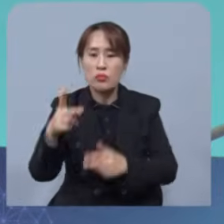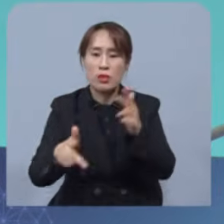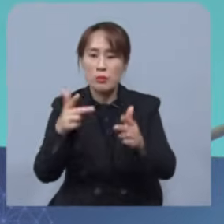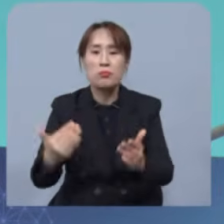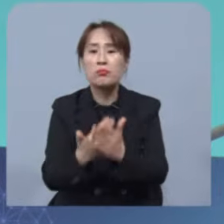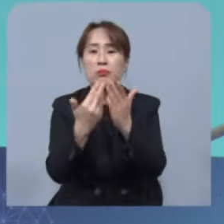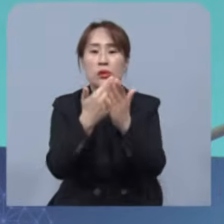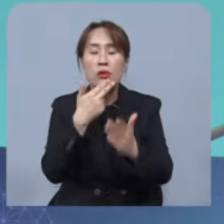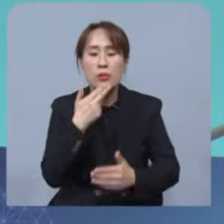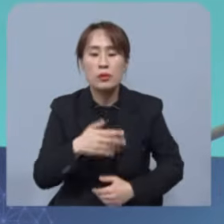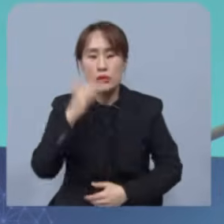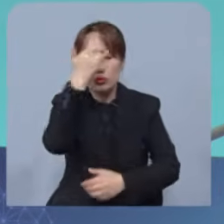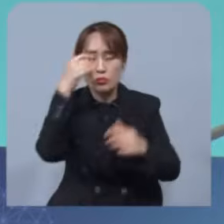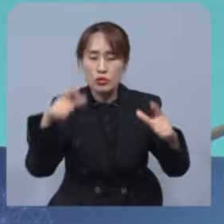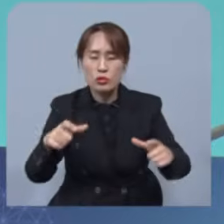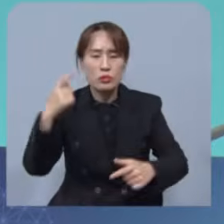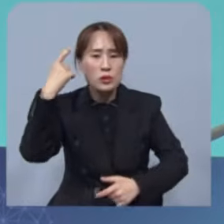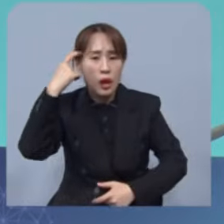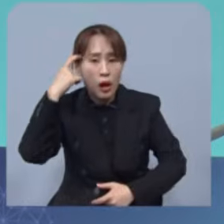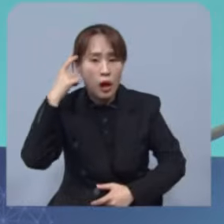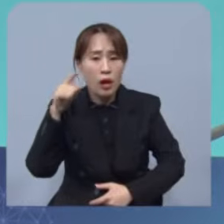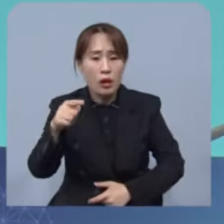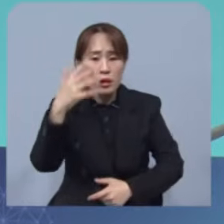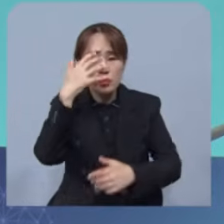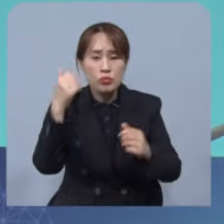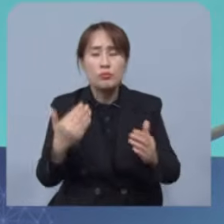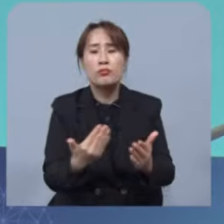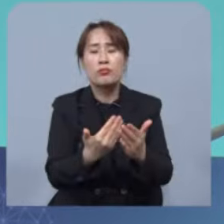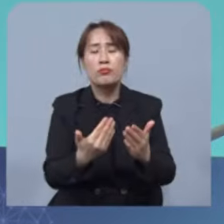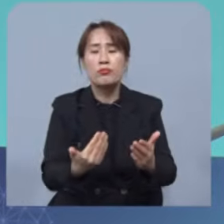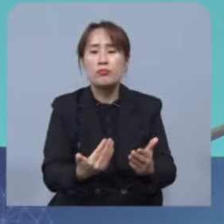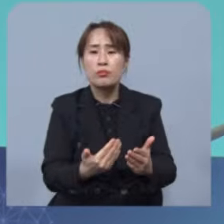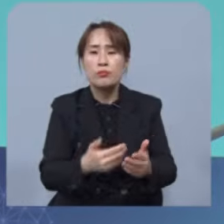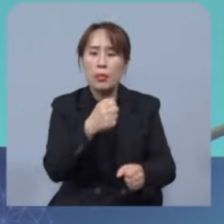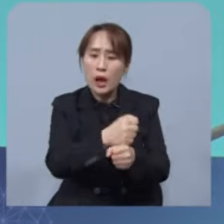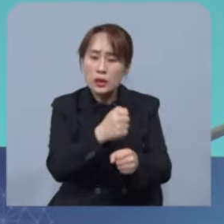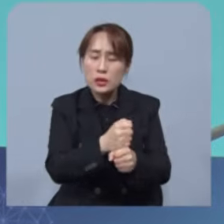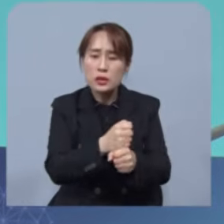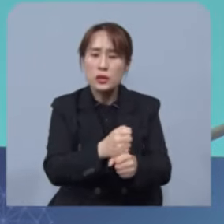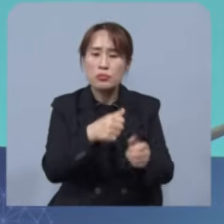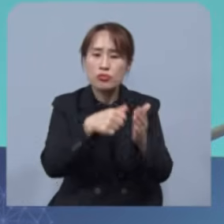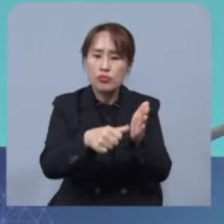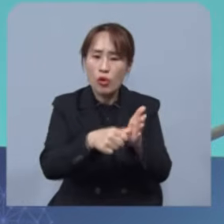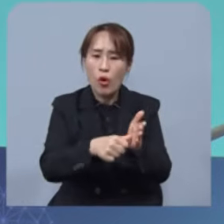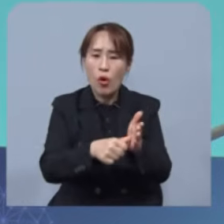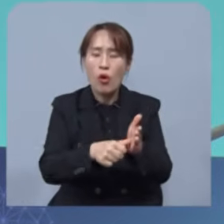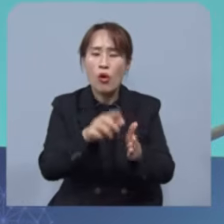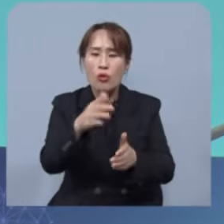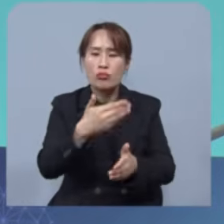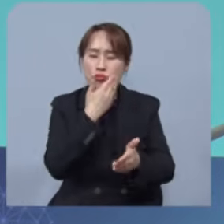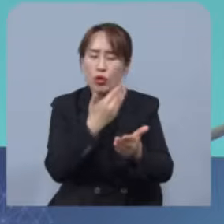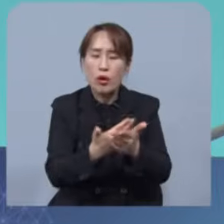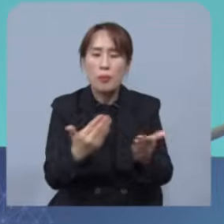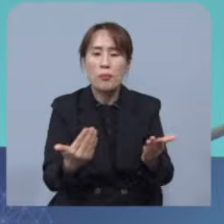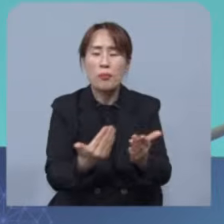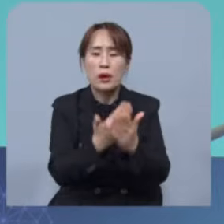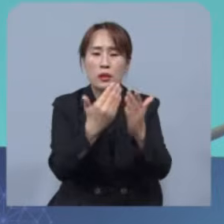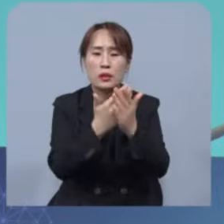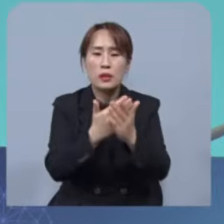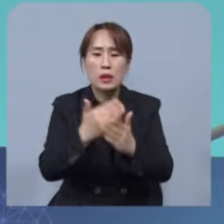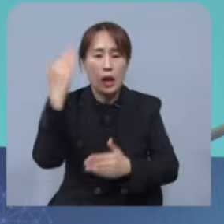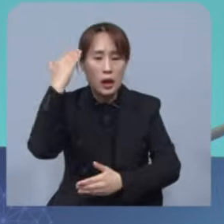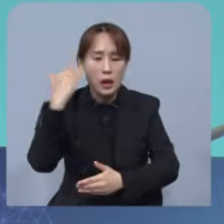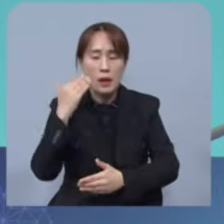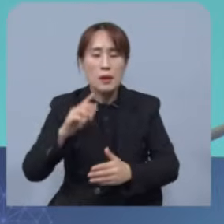없습니다. 이와 같이 충북이 생산하는 소재와 부품이 공급망의 안정성을 높이고 대한민국 미래